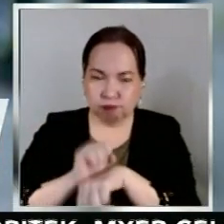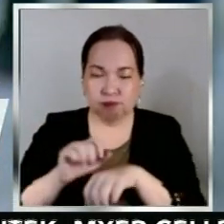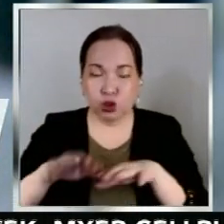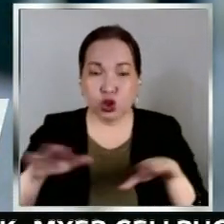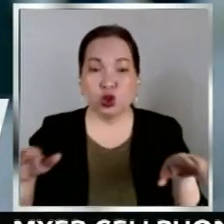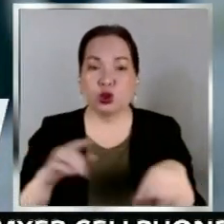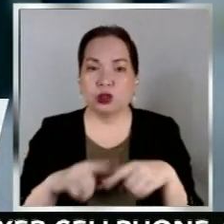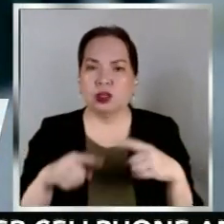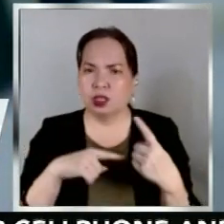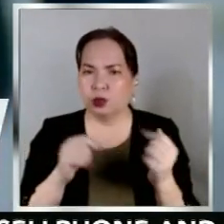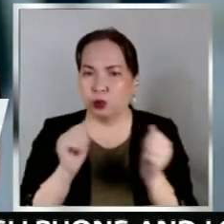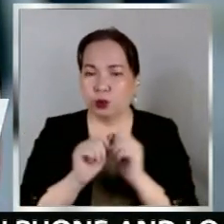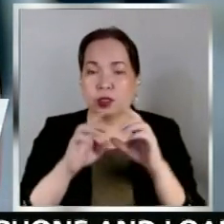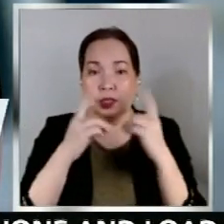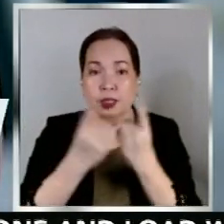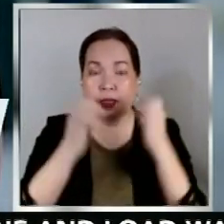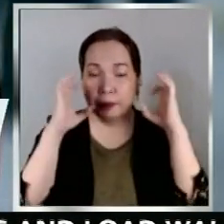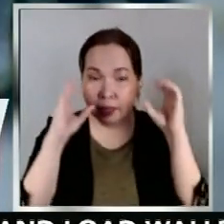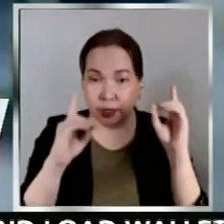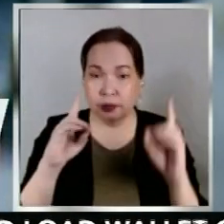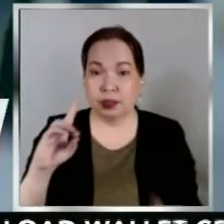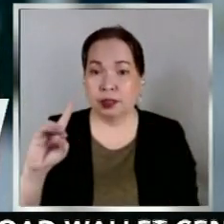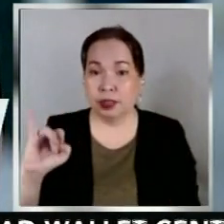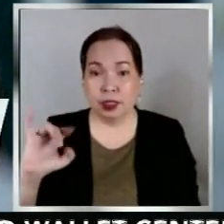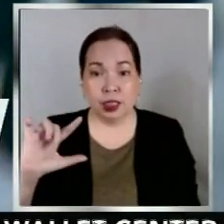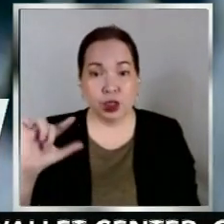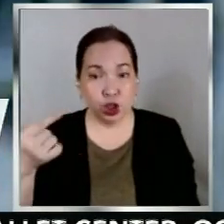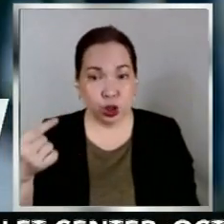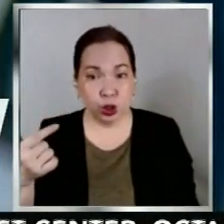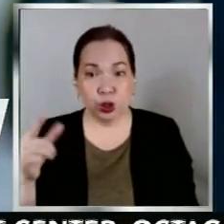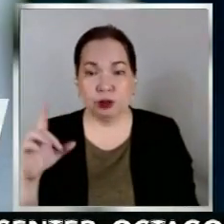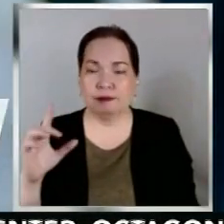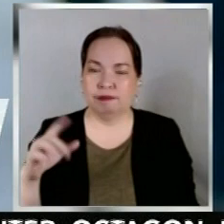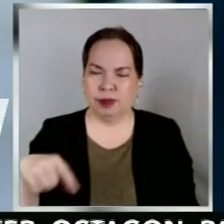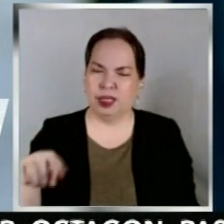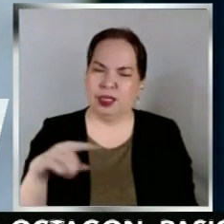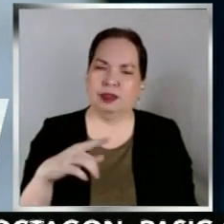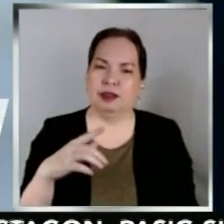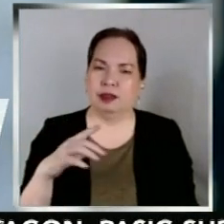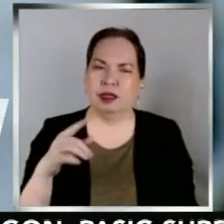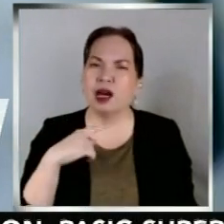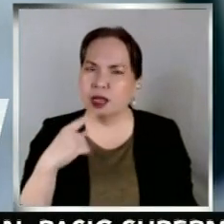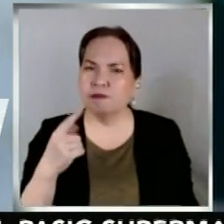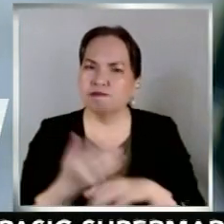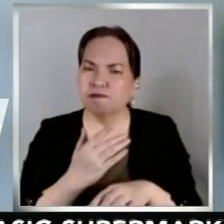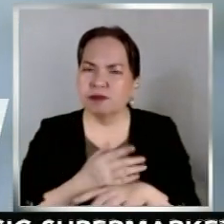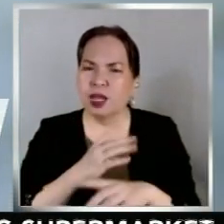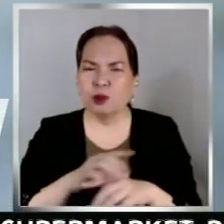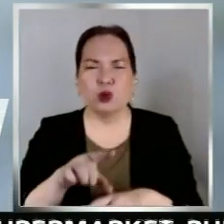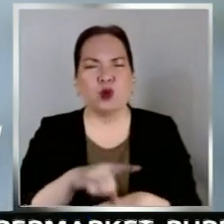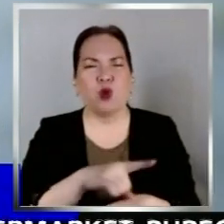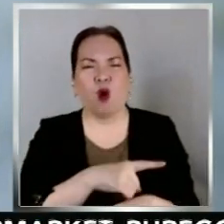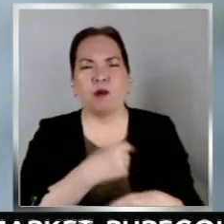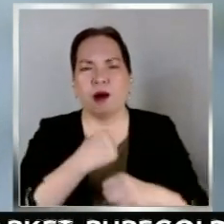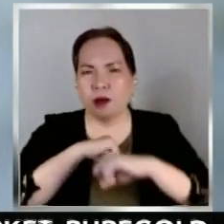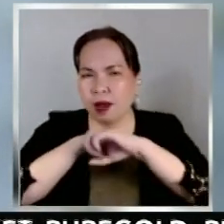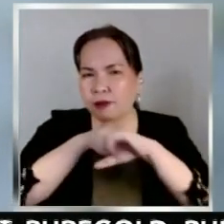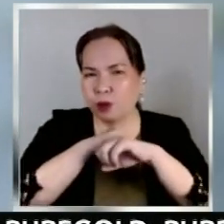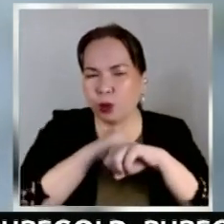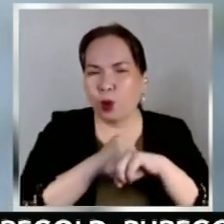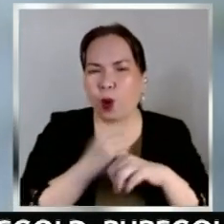paano tutugunan ng problema. Bagamat may mga improvement, mahaba-haba pa raw ang laban para ito ay tuluyang mawala.